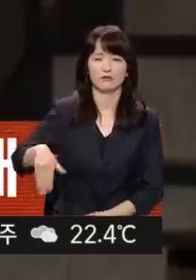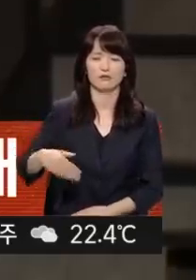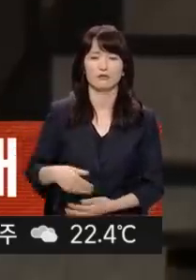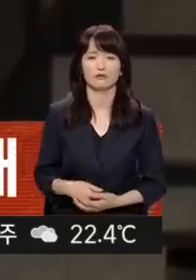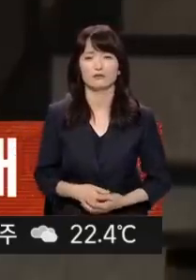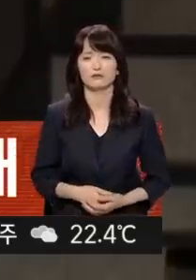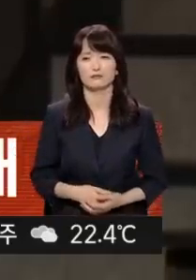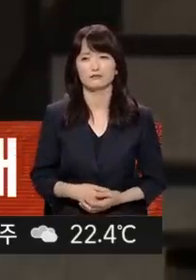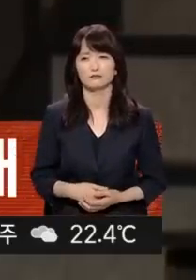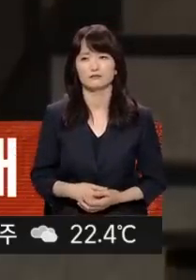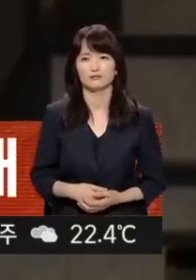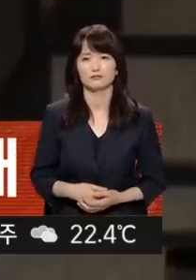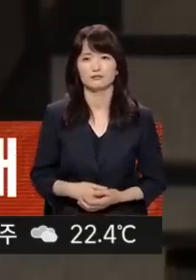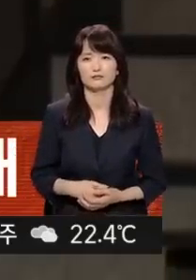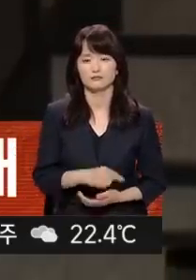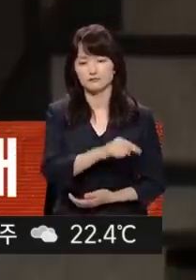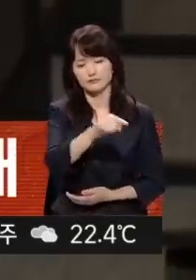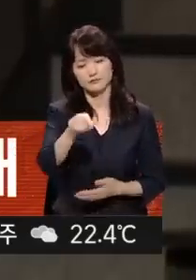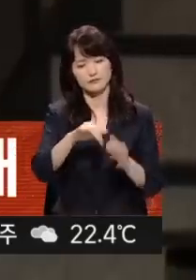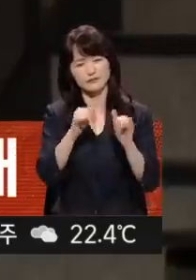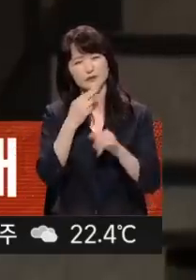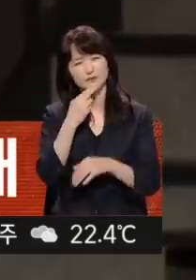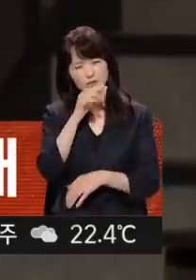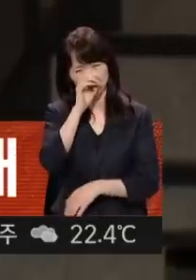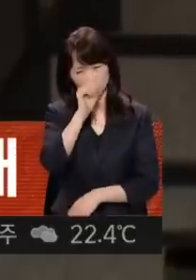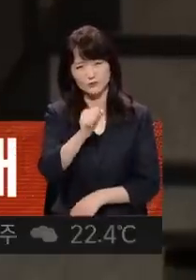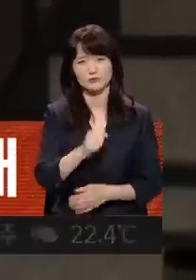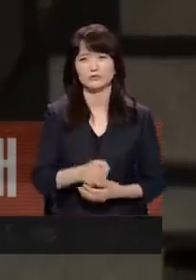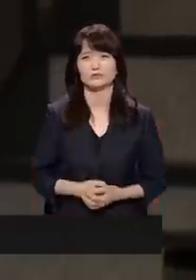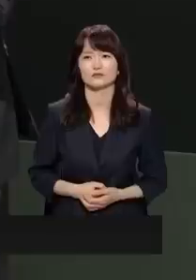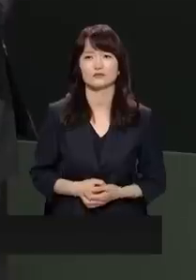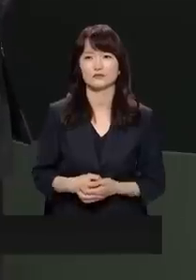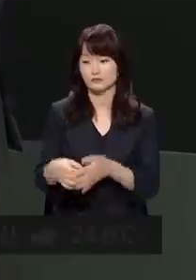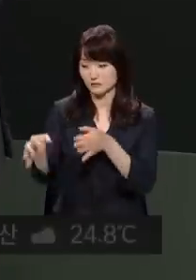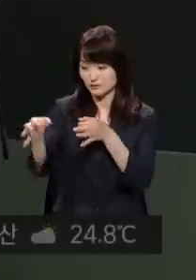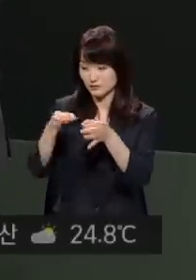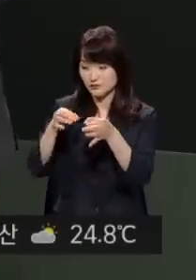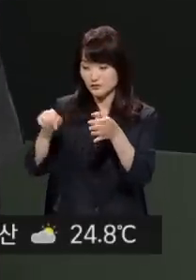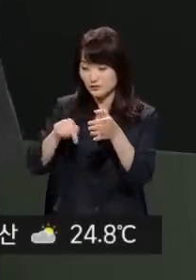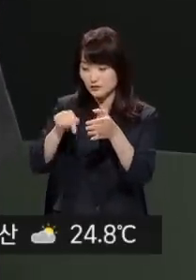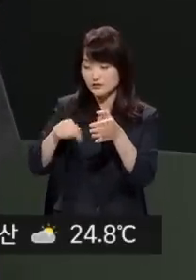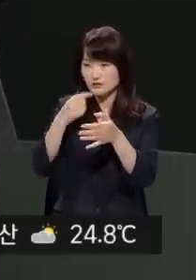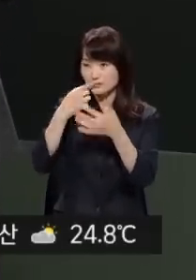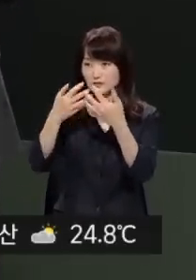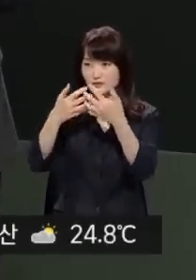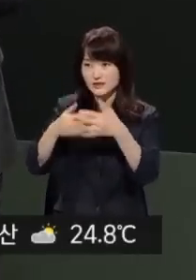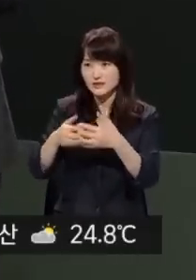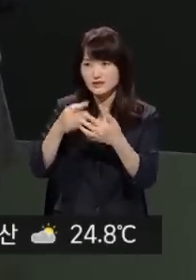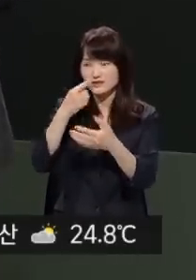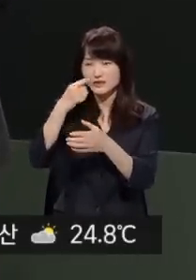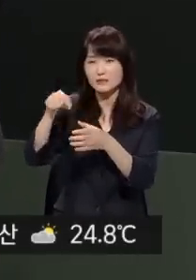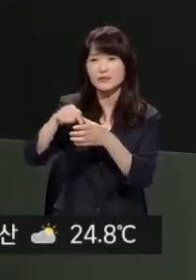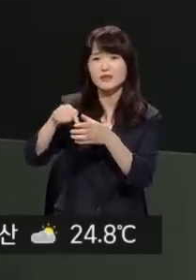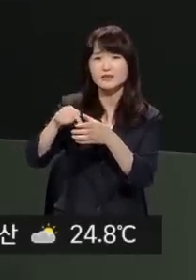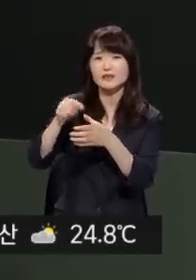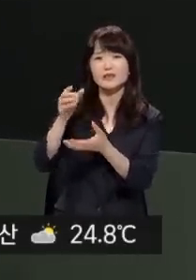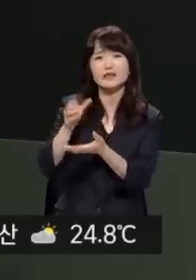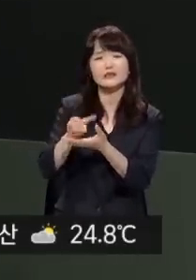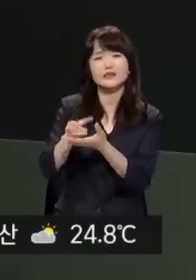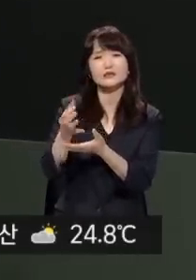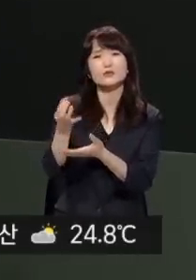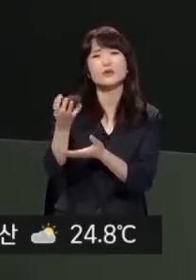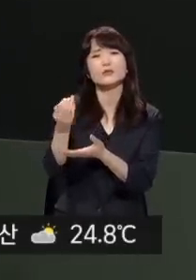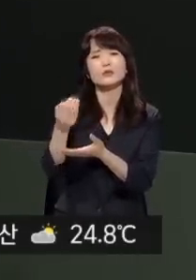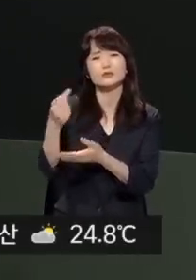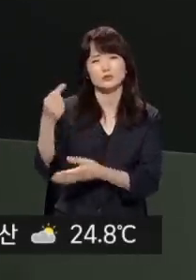좀 저런 분들이 안 보였으면 좋겠습니다 저 매장 아이스 아메리카노 한잔에 1500원입니다 예